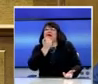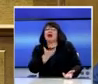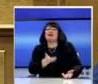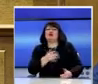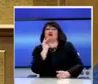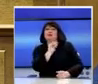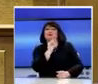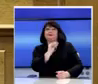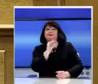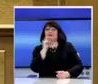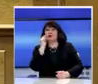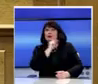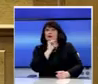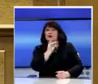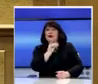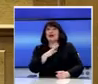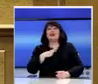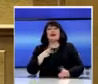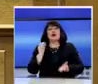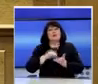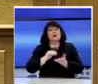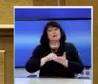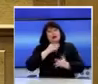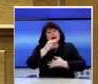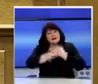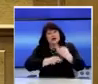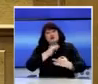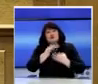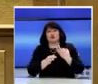Κύριε Μητσοτάκη, θέλω να το πω ακόμα μια φορά.